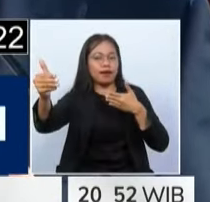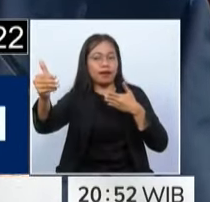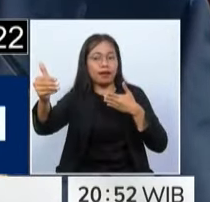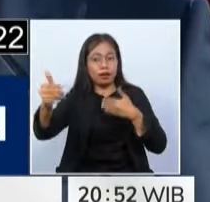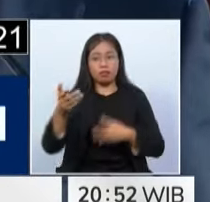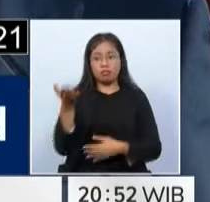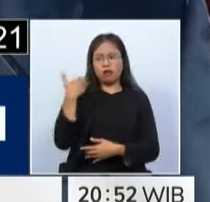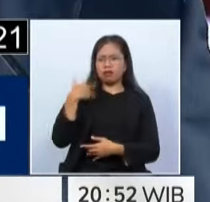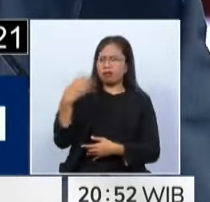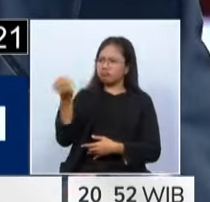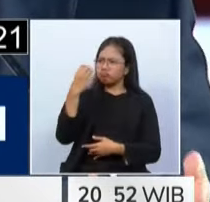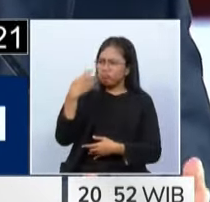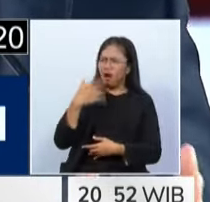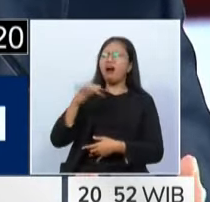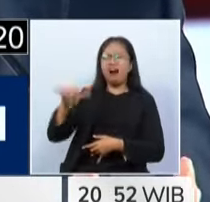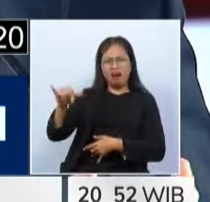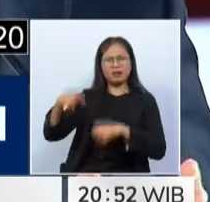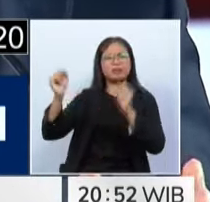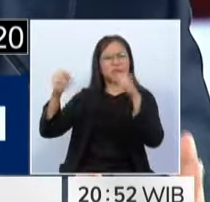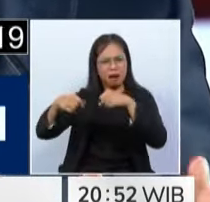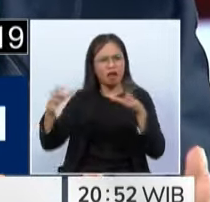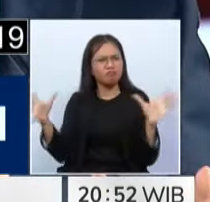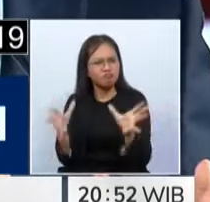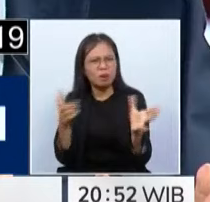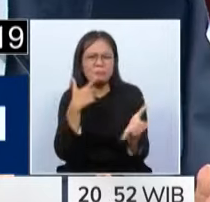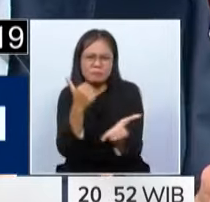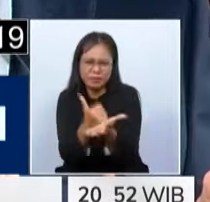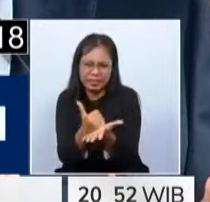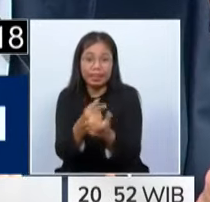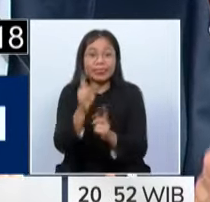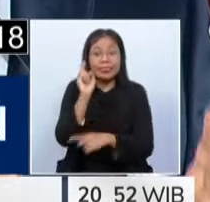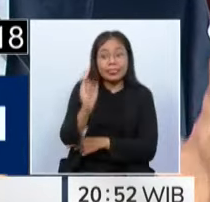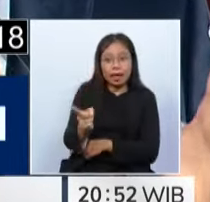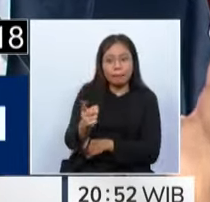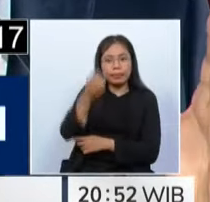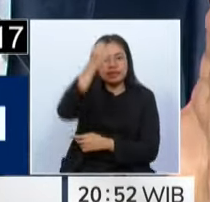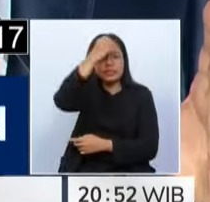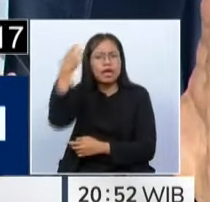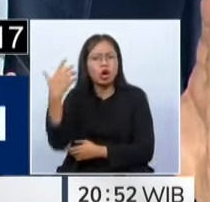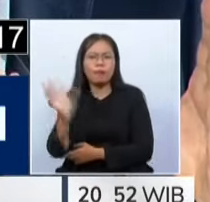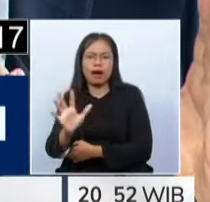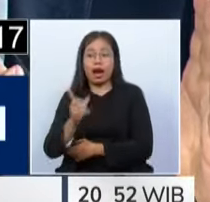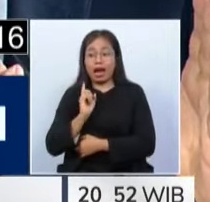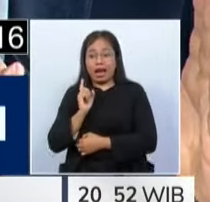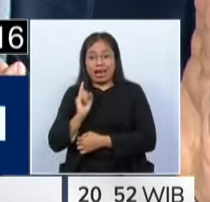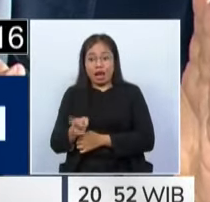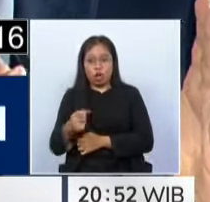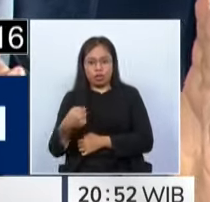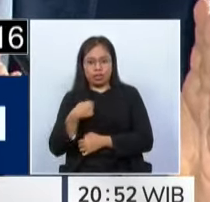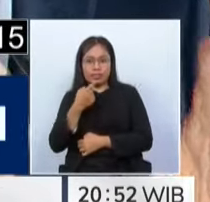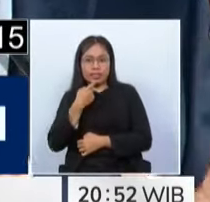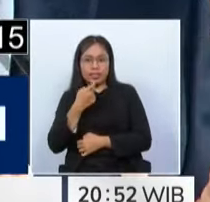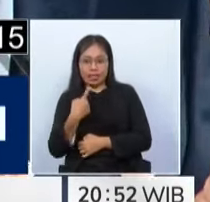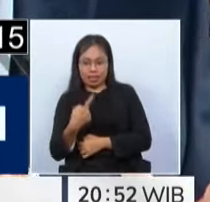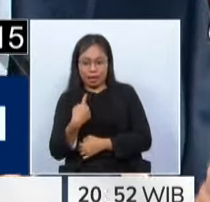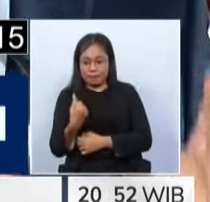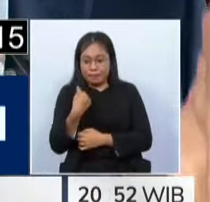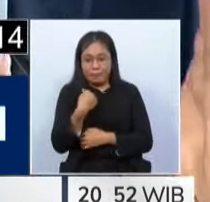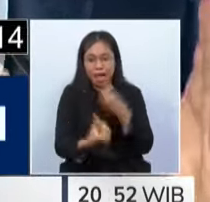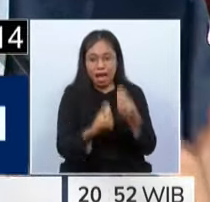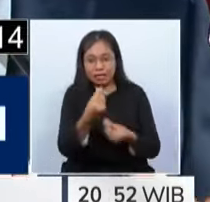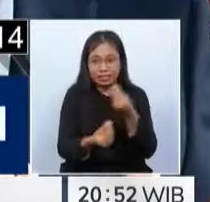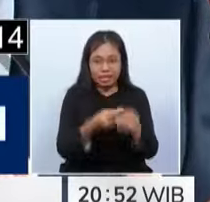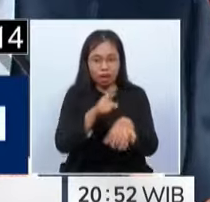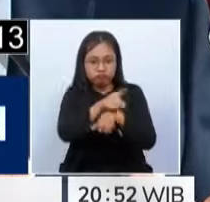pentingnya dalam negeri tapi tidak kalah penting ketika kita berbicara tentang memastikan bahwabelanja lutsista